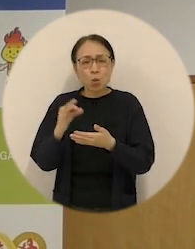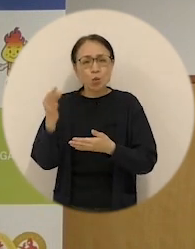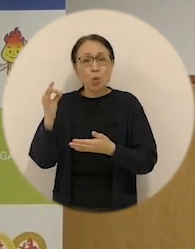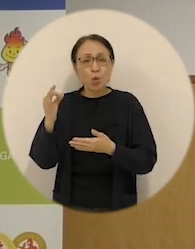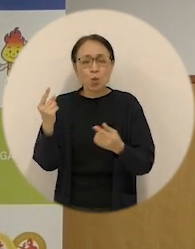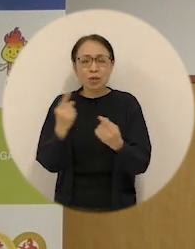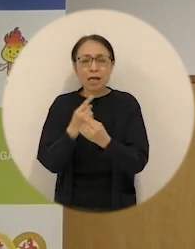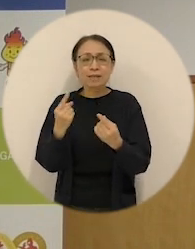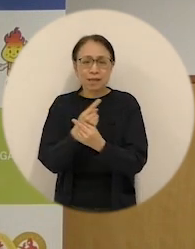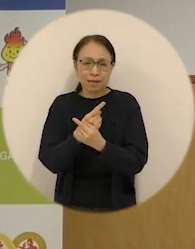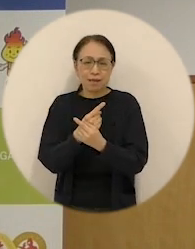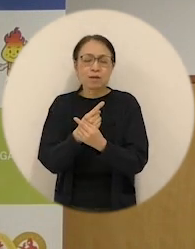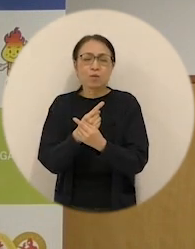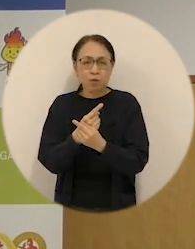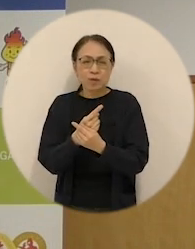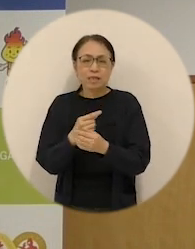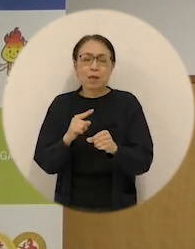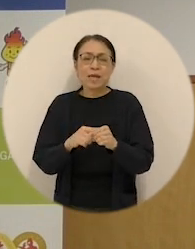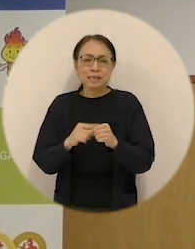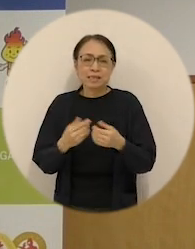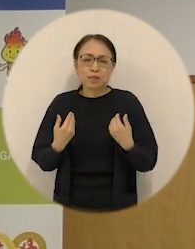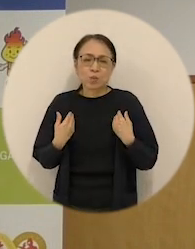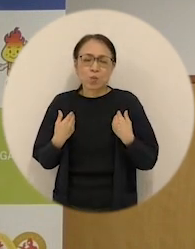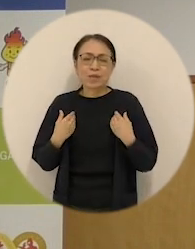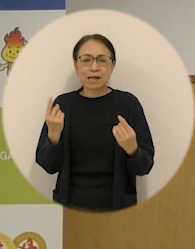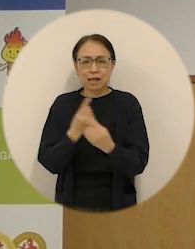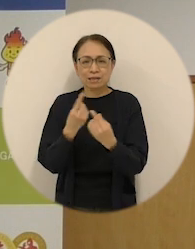所要の改正を行うものであります。